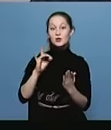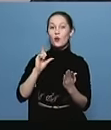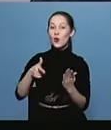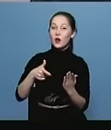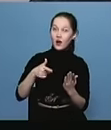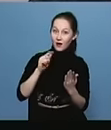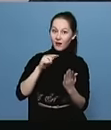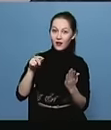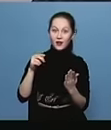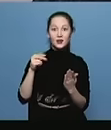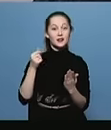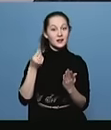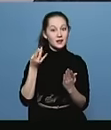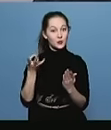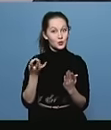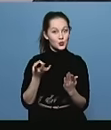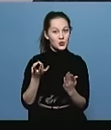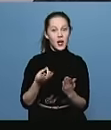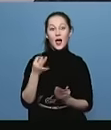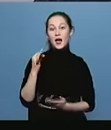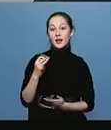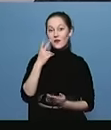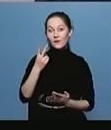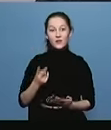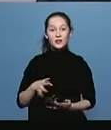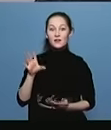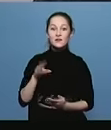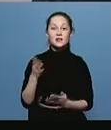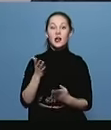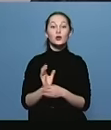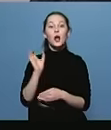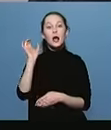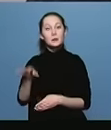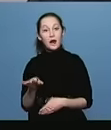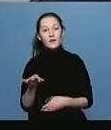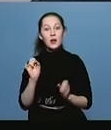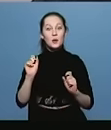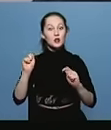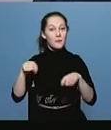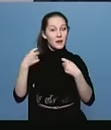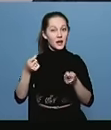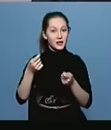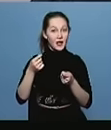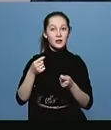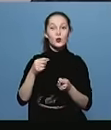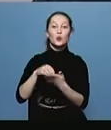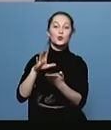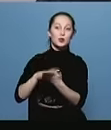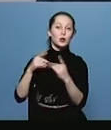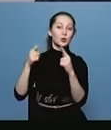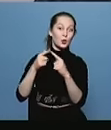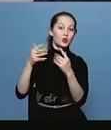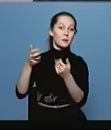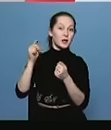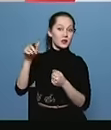вы видите, какие оплаты у вас проведены, показания, которые приняты к учету. Вы их можете передать и проконтролировать, что они точно были приняты к учету и по ним